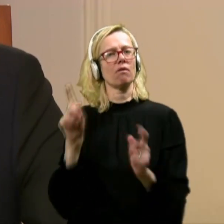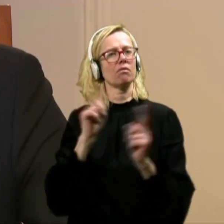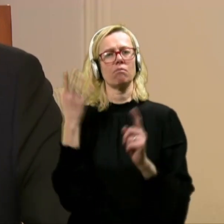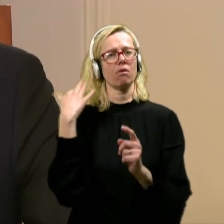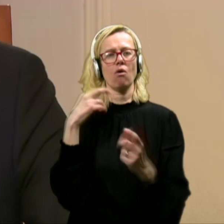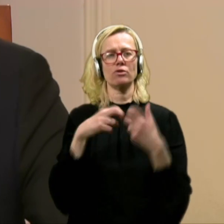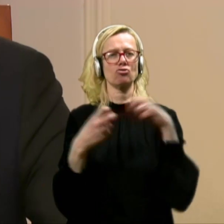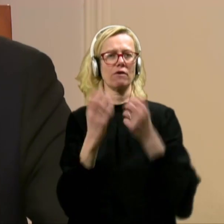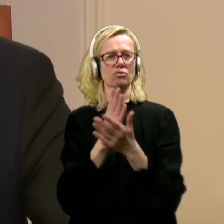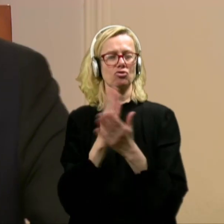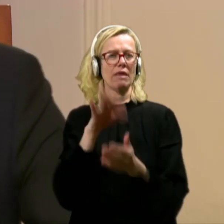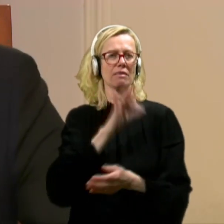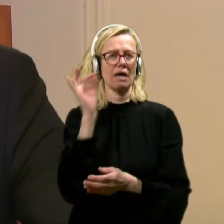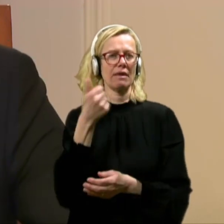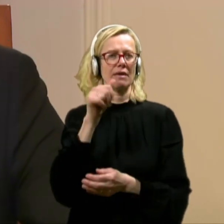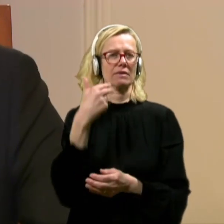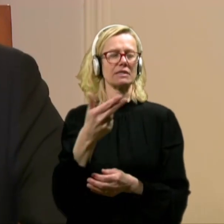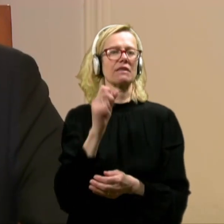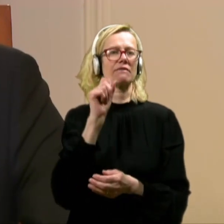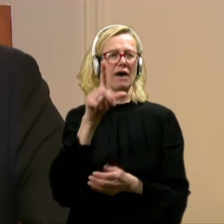v težavah že na dan